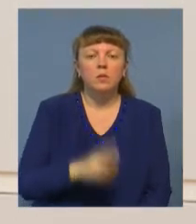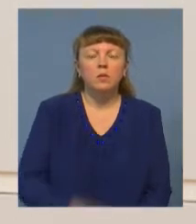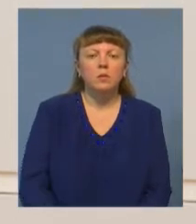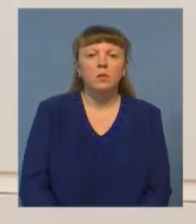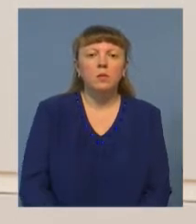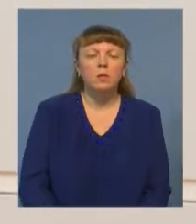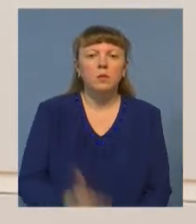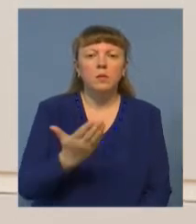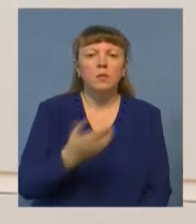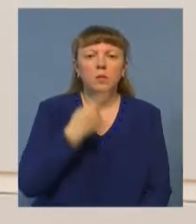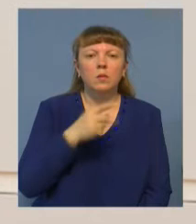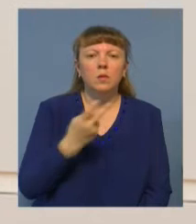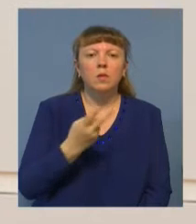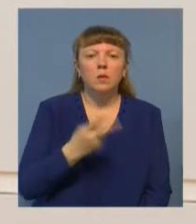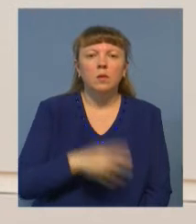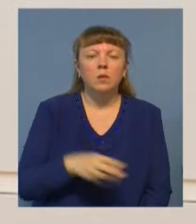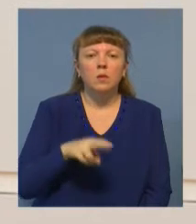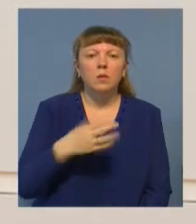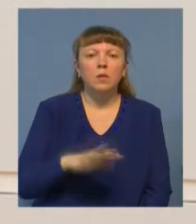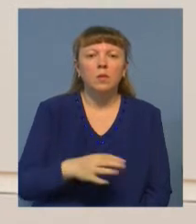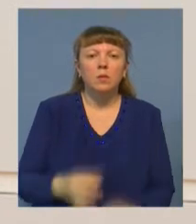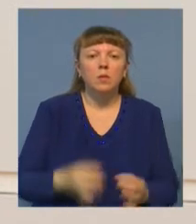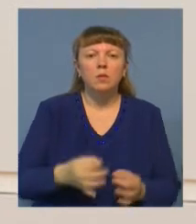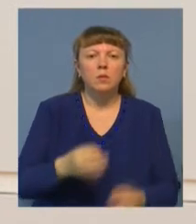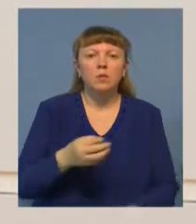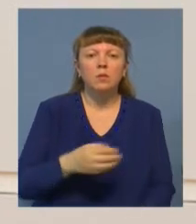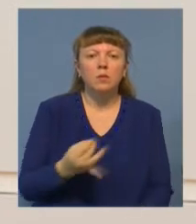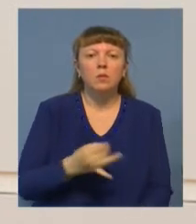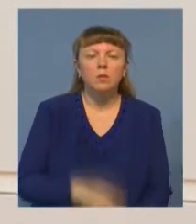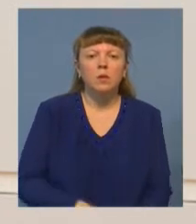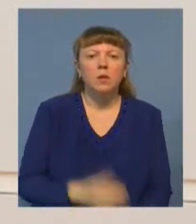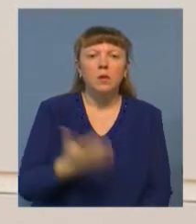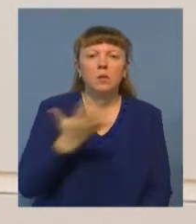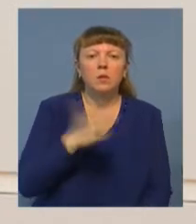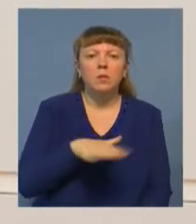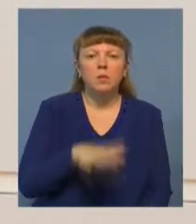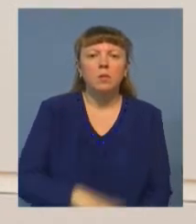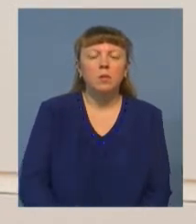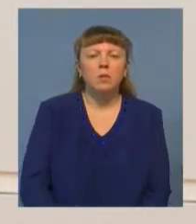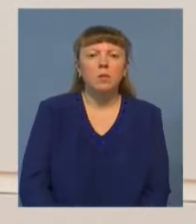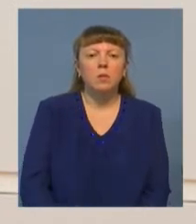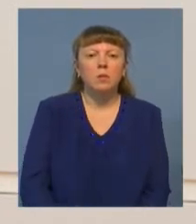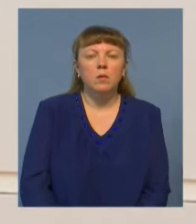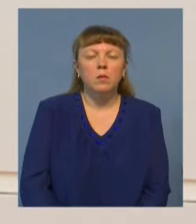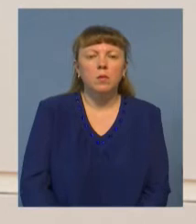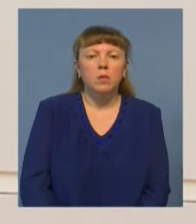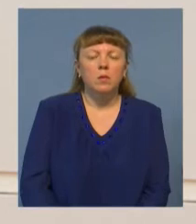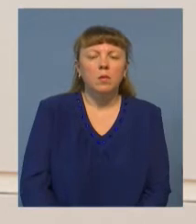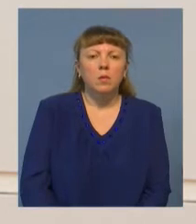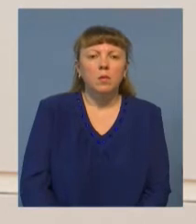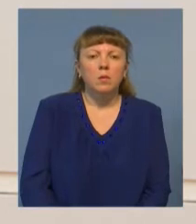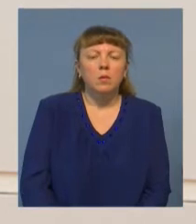то обращается в суд номер 2 города Уральска, расположенный в 5-м микрорайоне, строение 12. Да? Также такие заявления рассматриваются